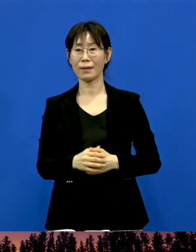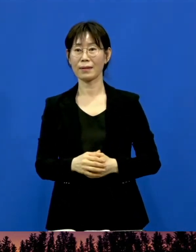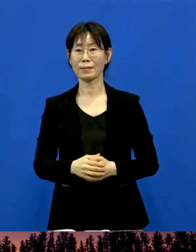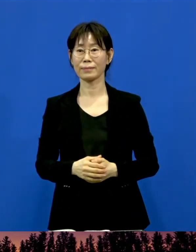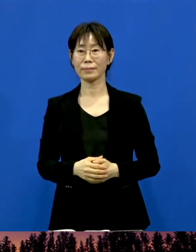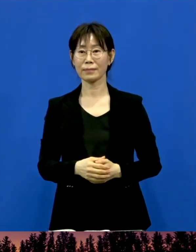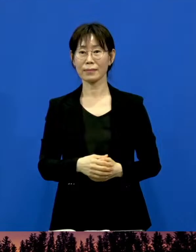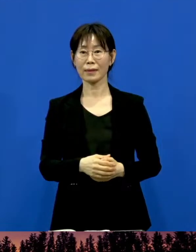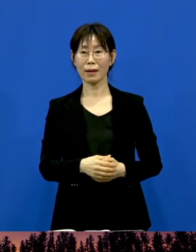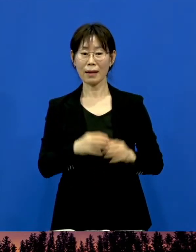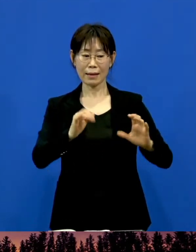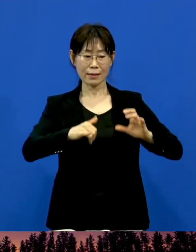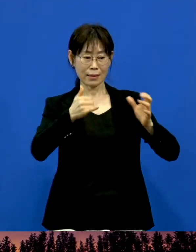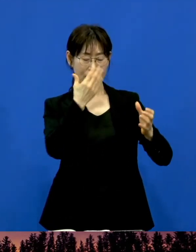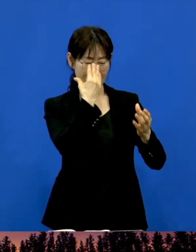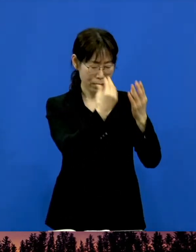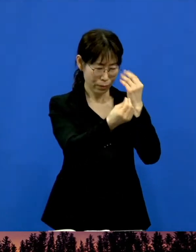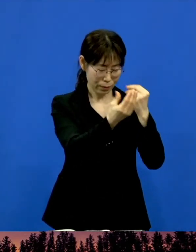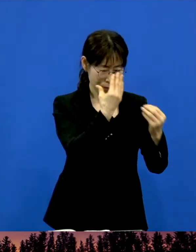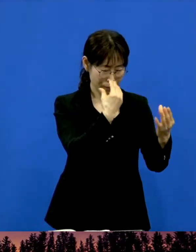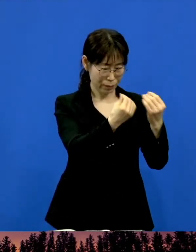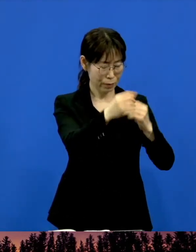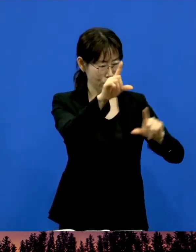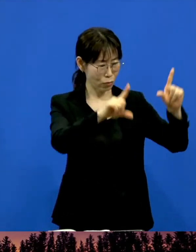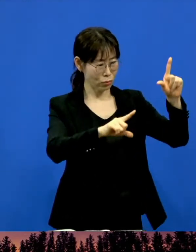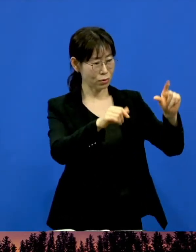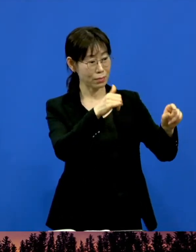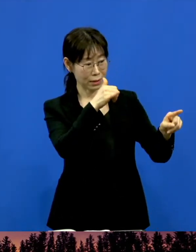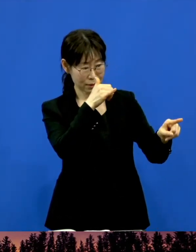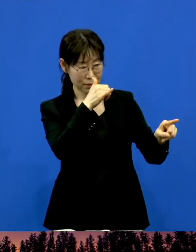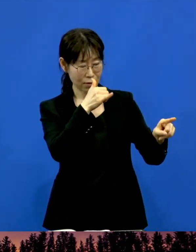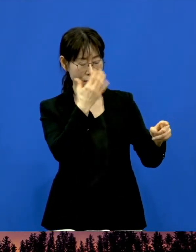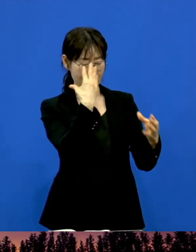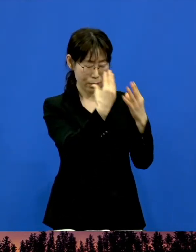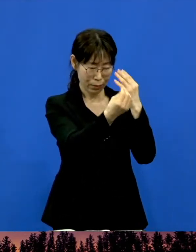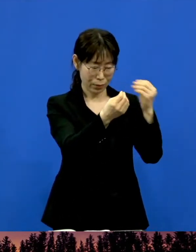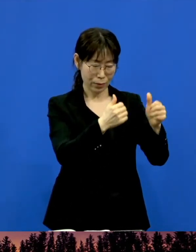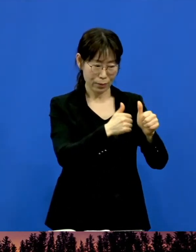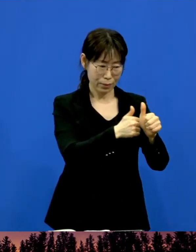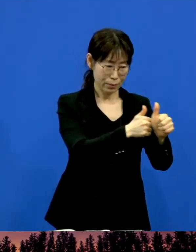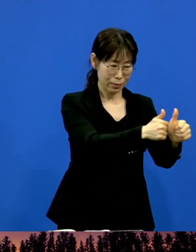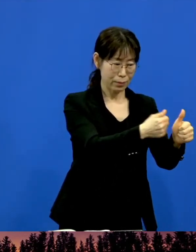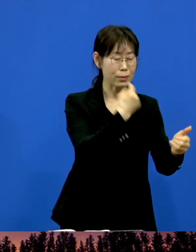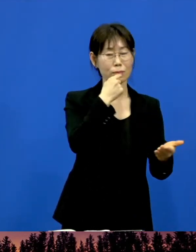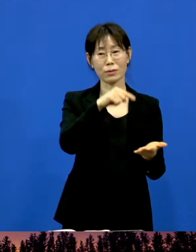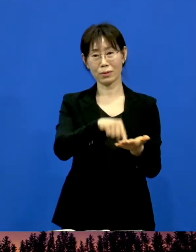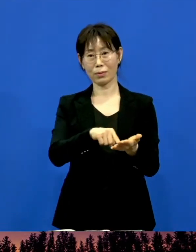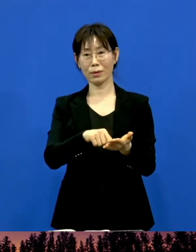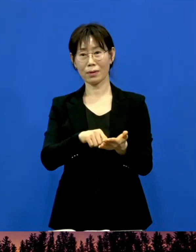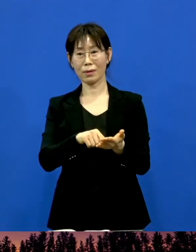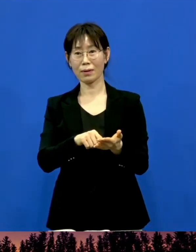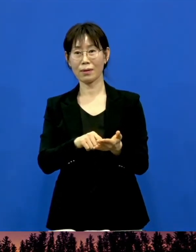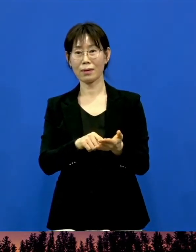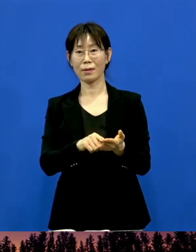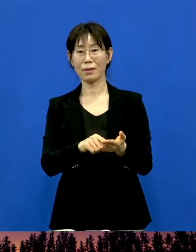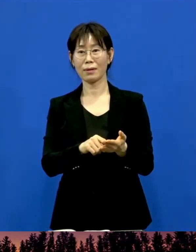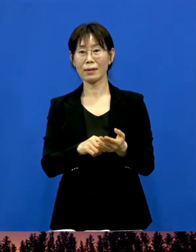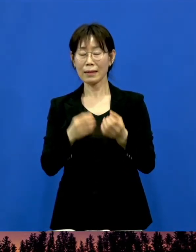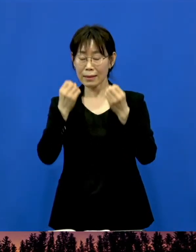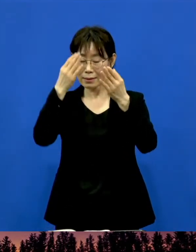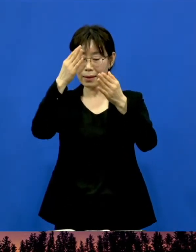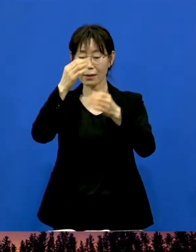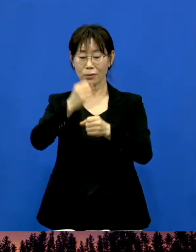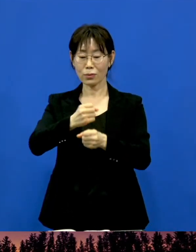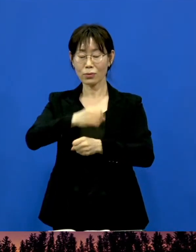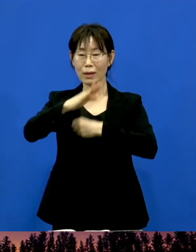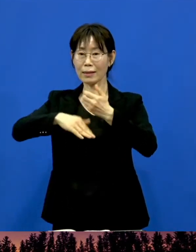눈에 보이는 것들이 끌려다니기가 너무 쉽다는 거예요. 그게 너무 가까이 있으니까. 여러분, 창조주 하나님은 우리의